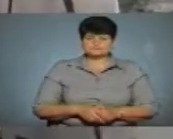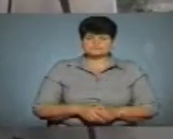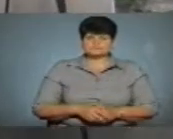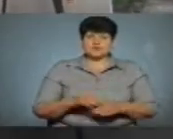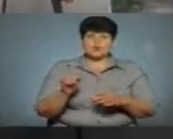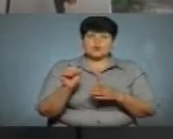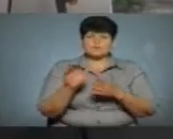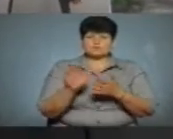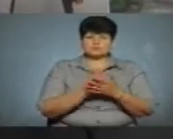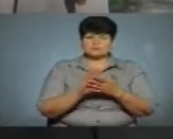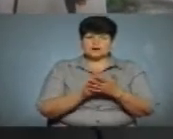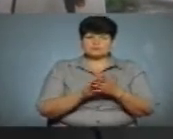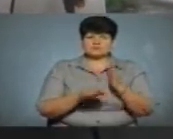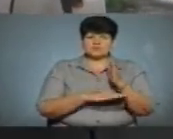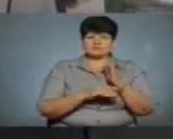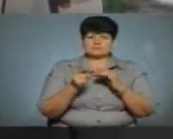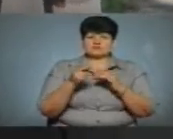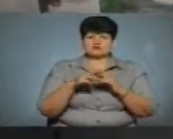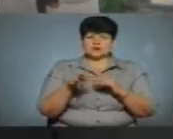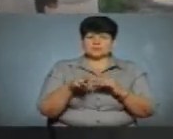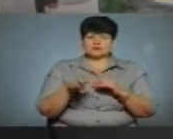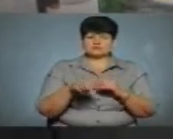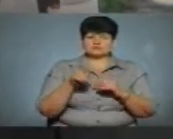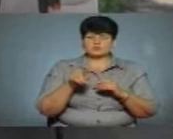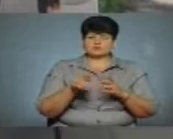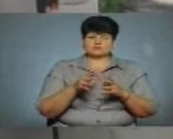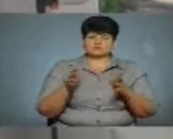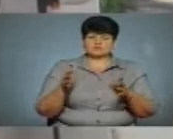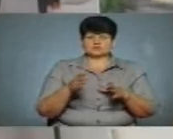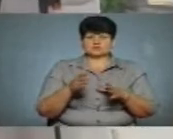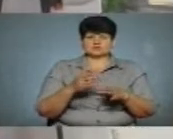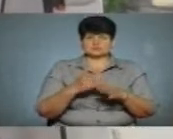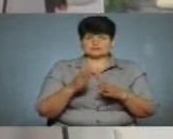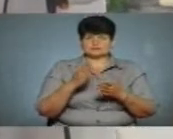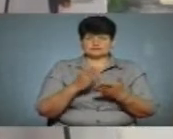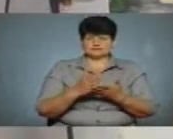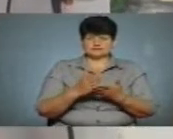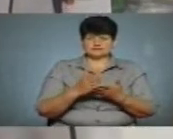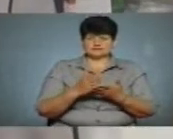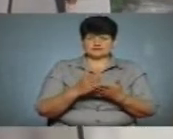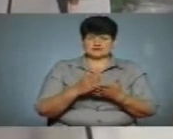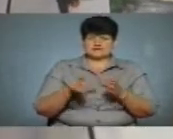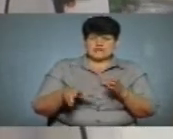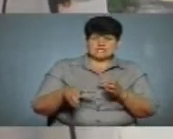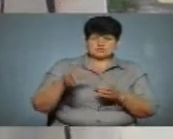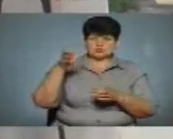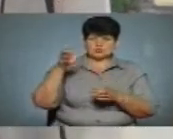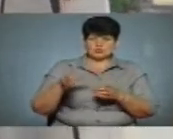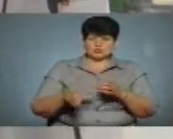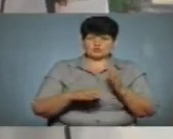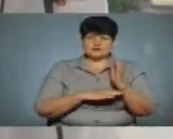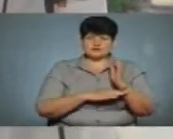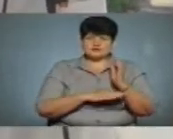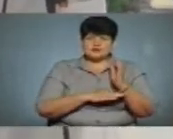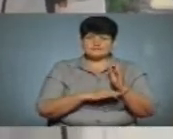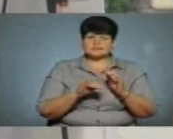Обробляємо дерева до 1,5 метра, бо вони переважно знаходяться на стовбурах дерев і так, як